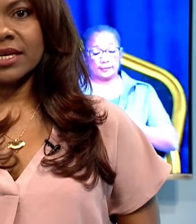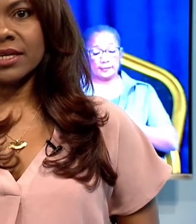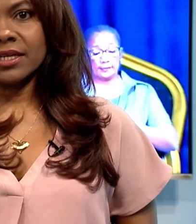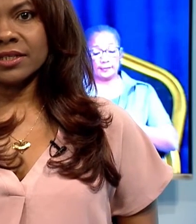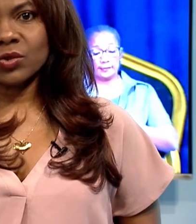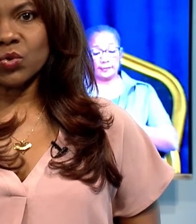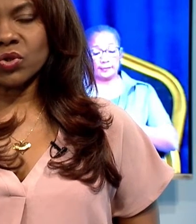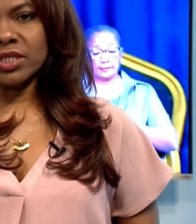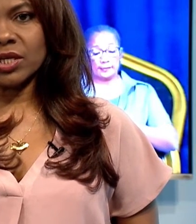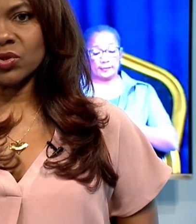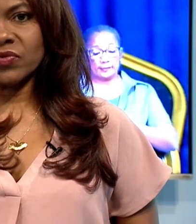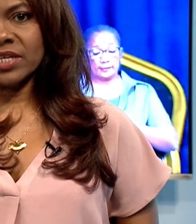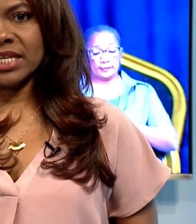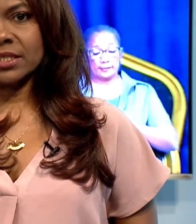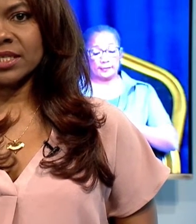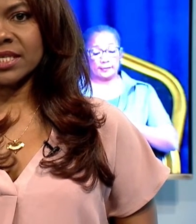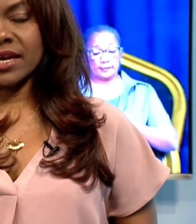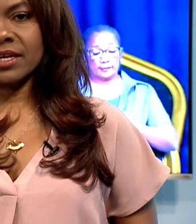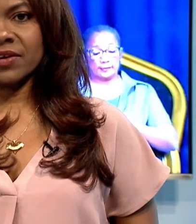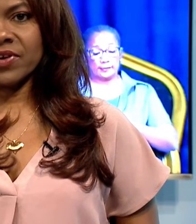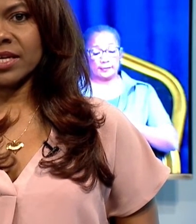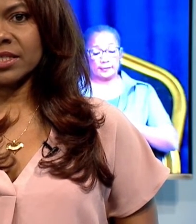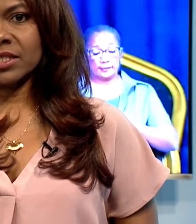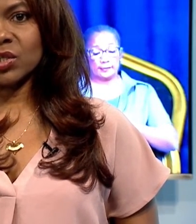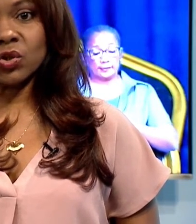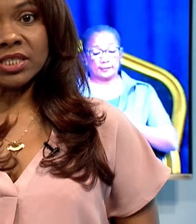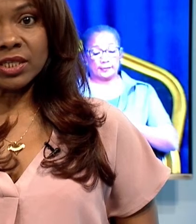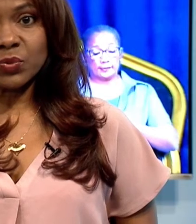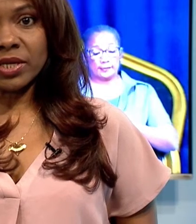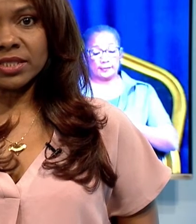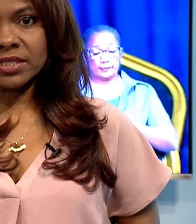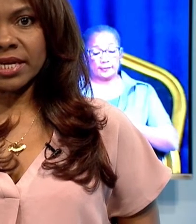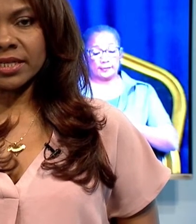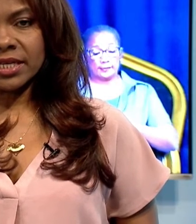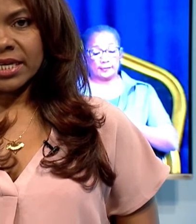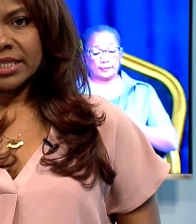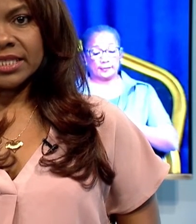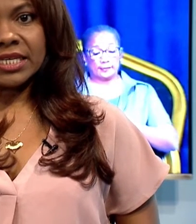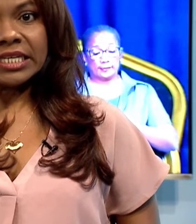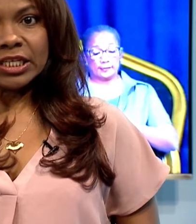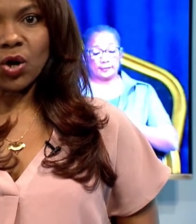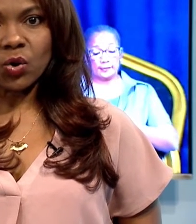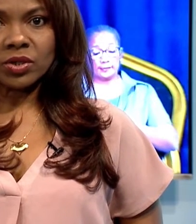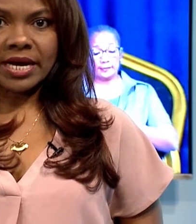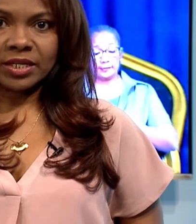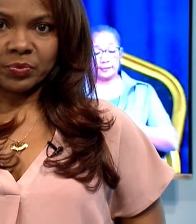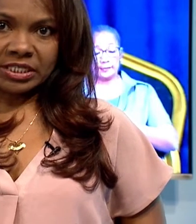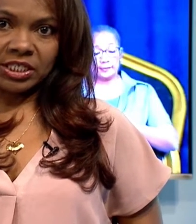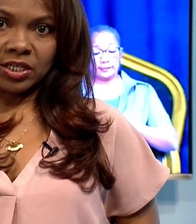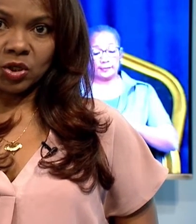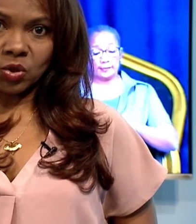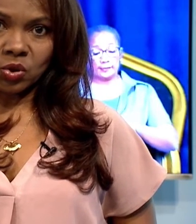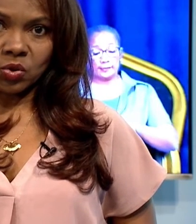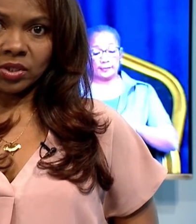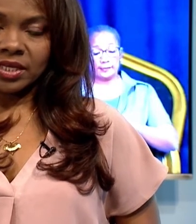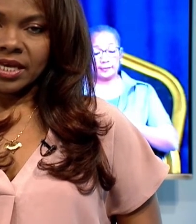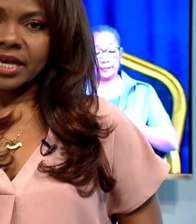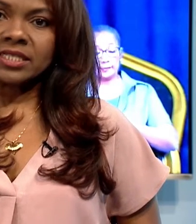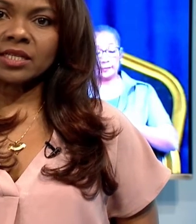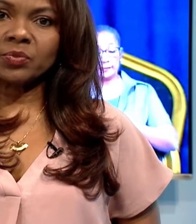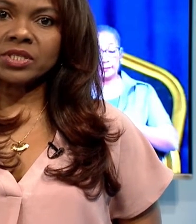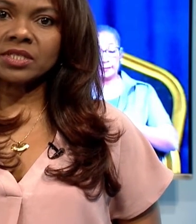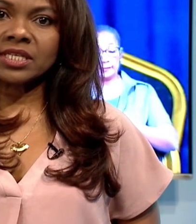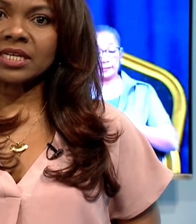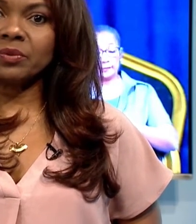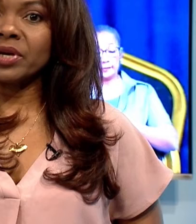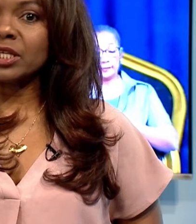Jerry Slijngaard, coördinator van het NCCR, gaf aan dat er nog steeds mensen zijn die zich niet houden aan de partiële lockdown. Hij